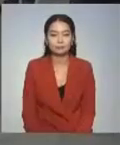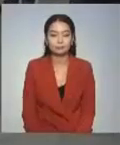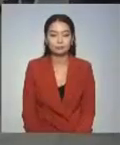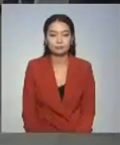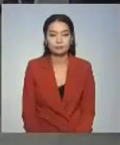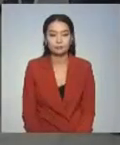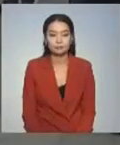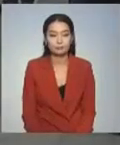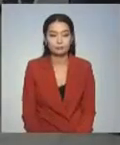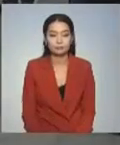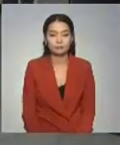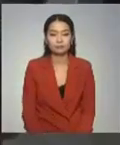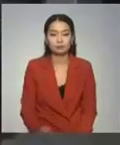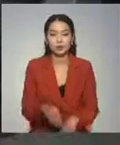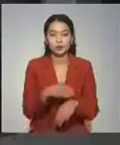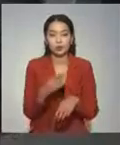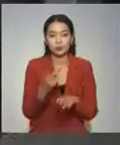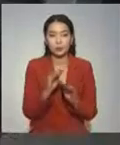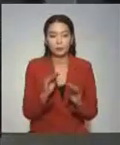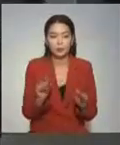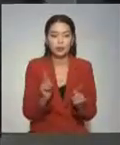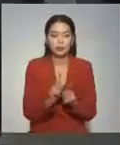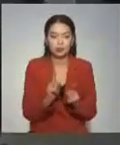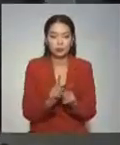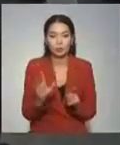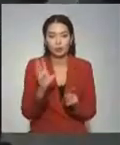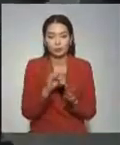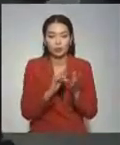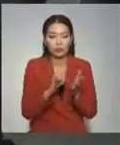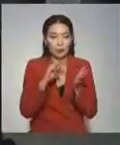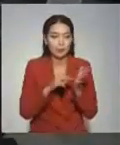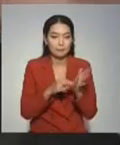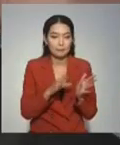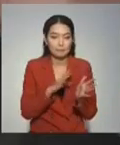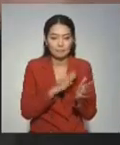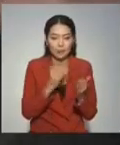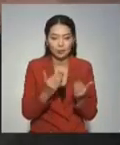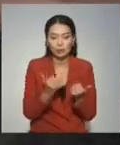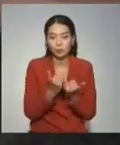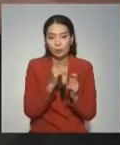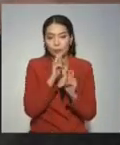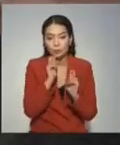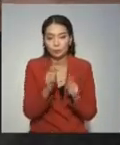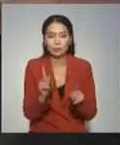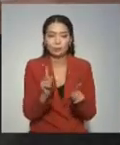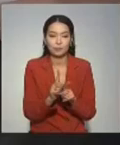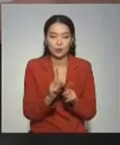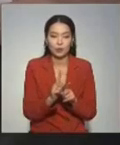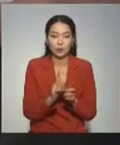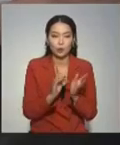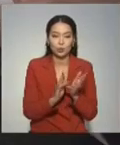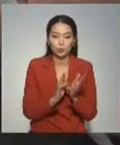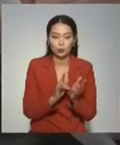Назерке Серікбай болашақ жолдас екеуі балайын Египетте өткізбекші болады. Туыстары тойларына тарту ретінде 720 мың теңгеге тур сатып алып